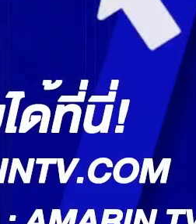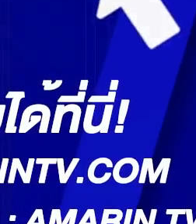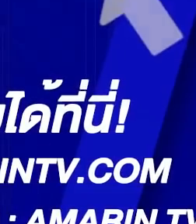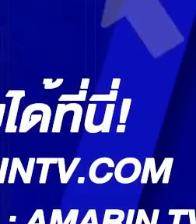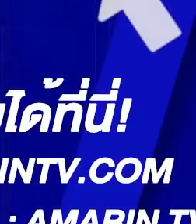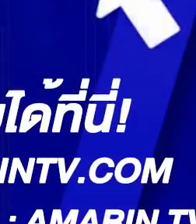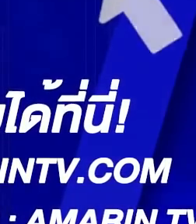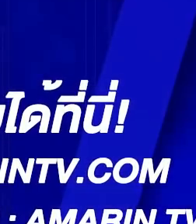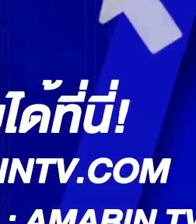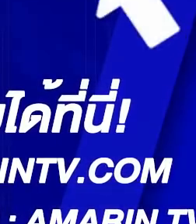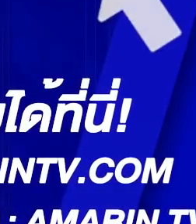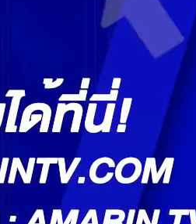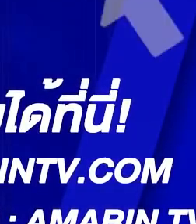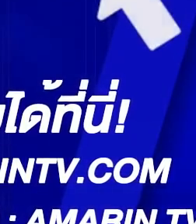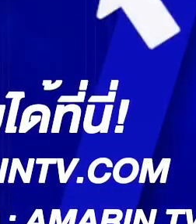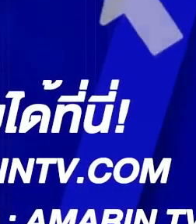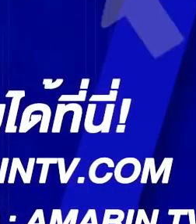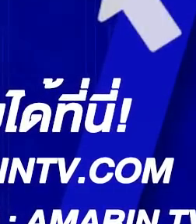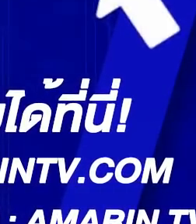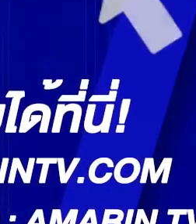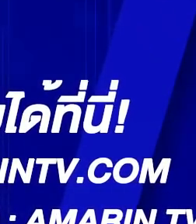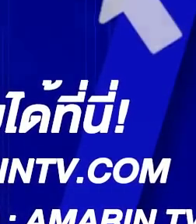อย่าลืมกดติดตามช่องอมรินทร์ทีวีและกดกระดิ่ง